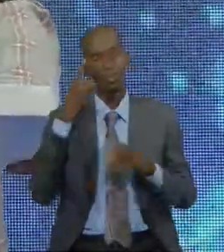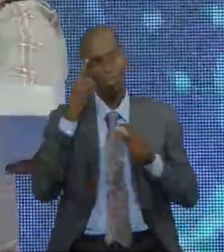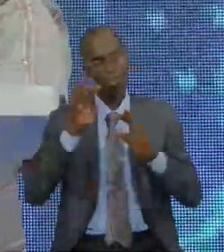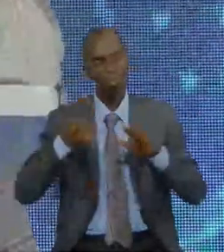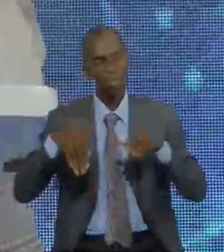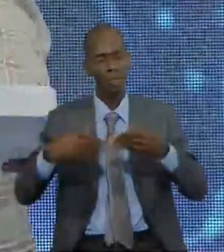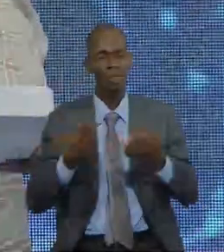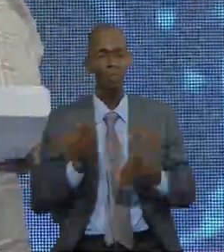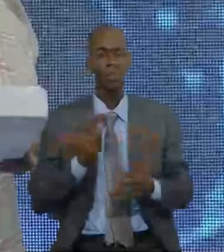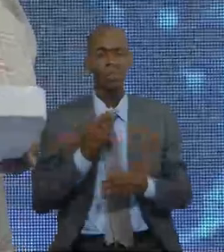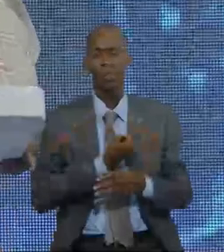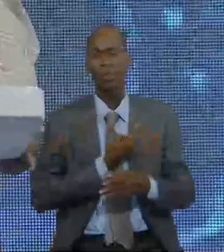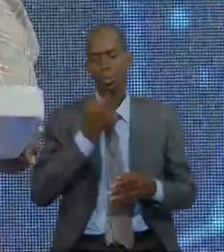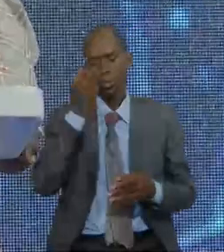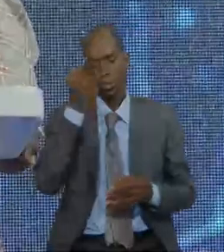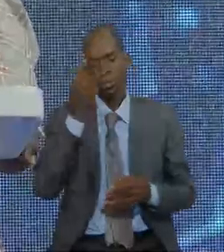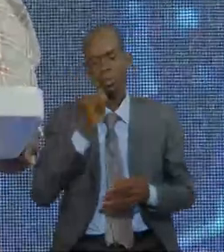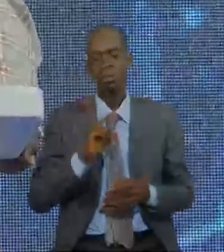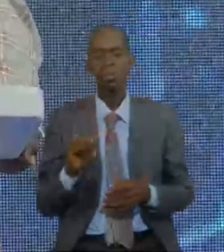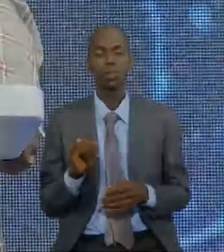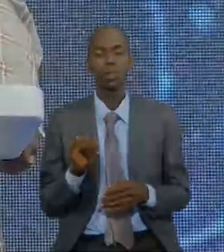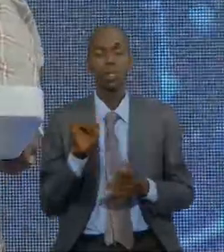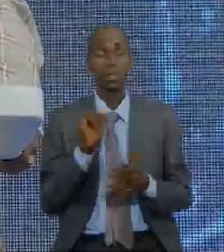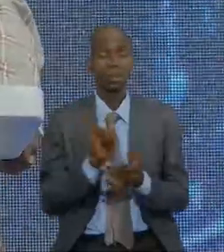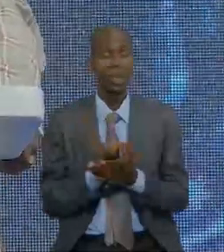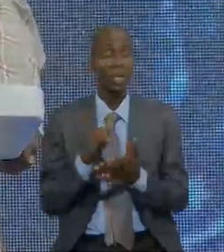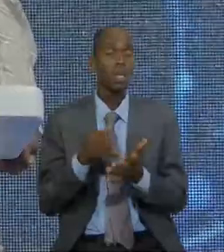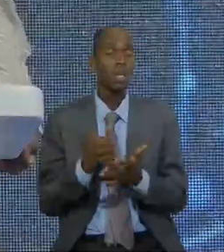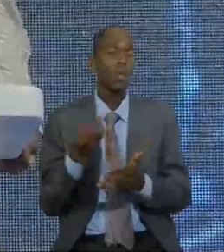merci pour la compréhension que tu nous as donné